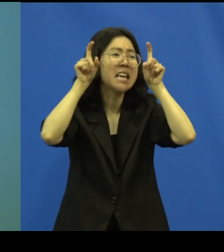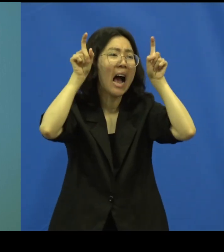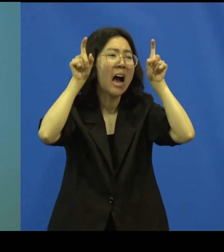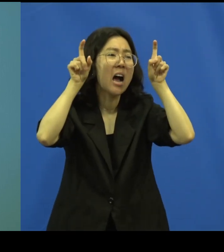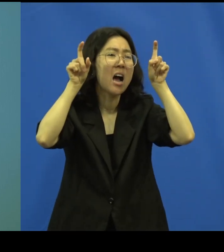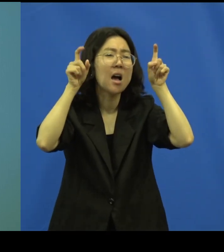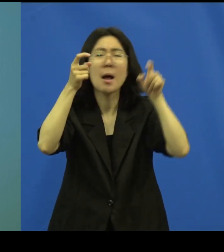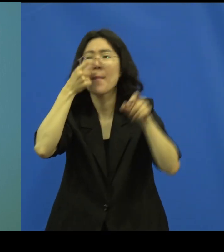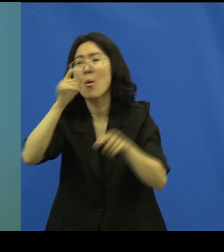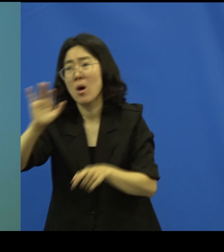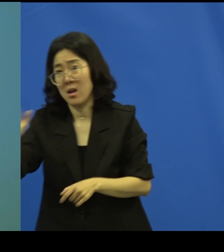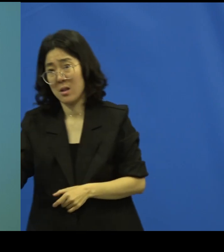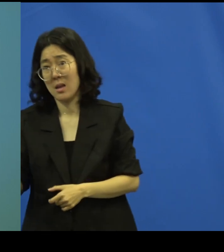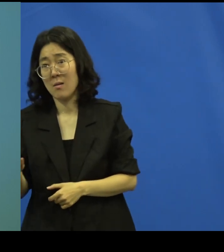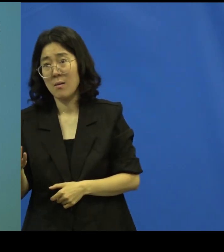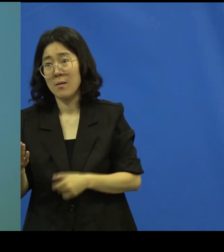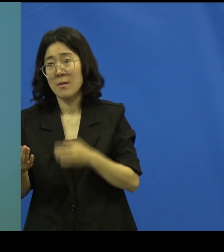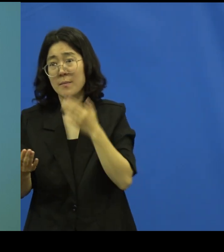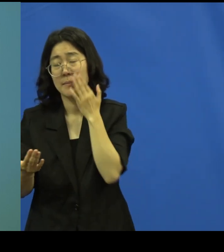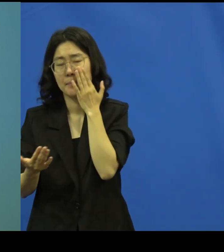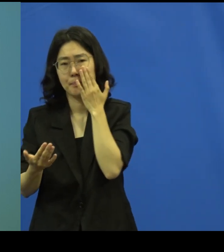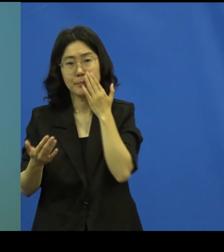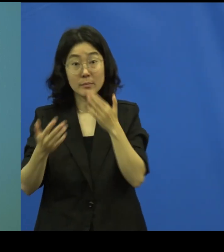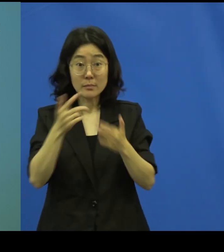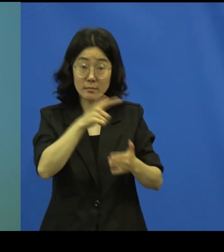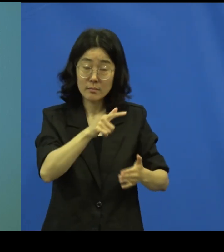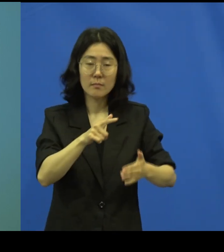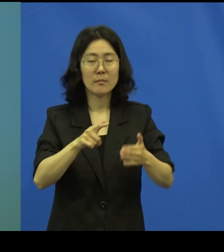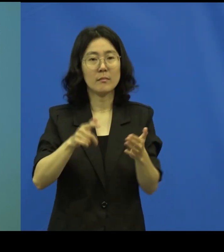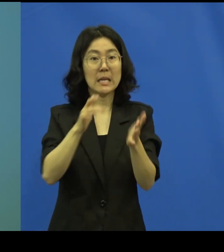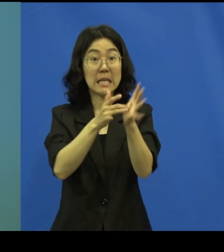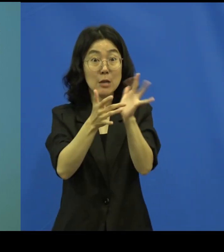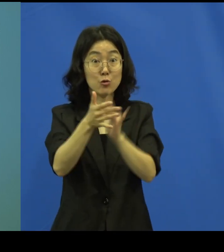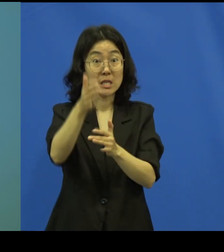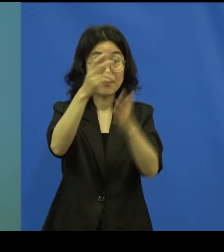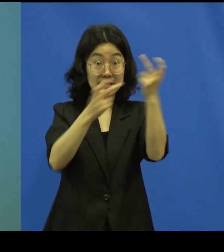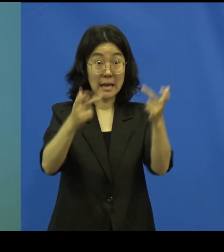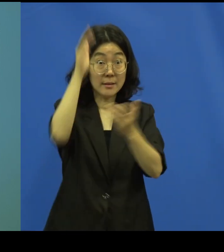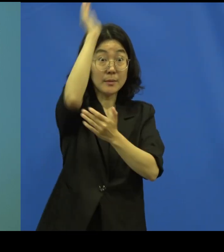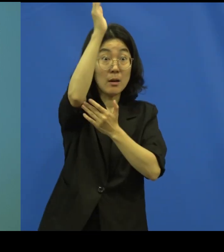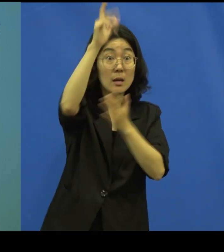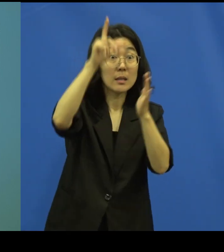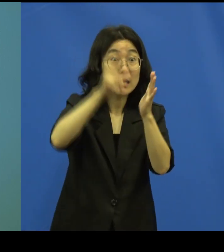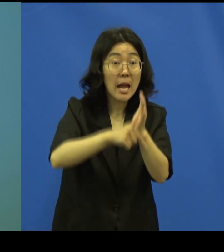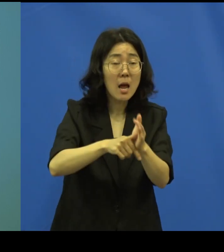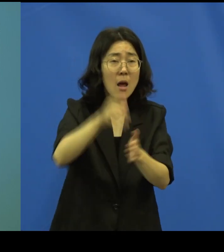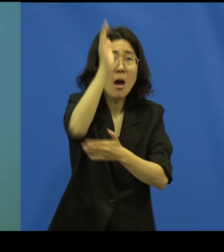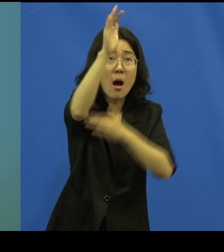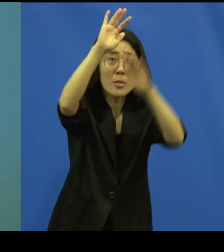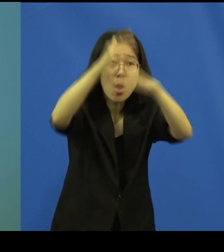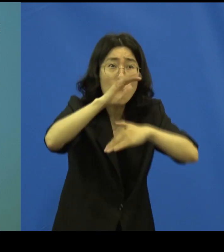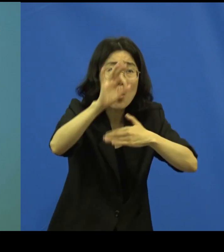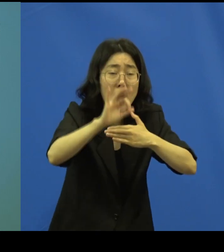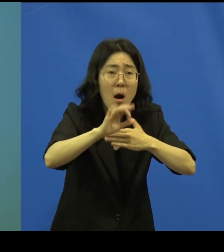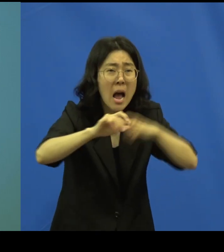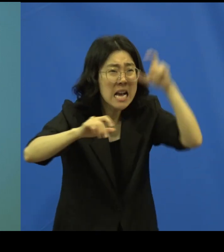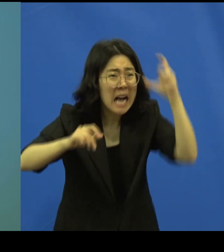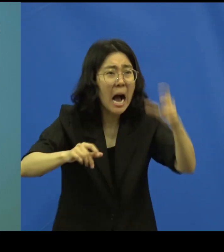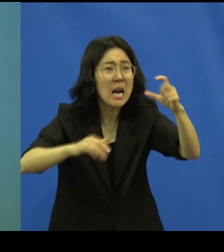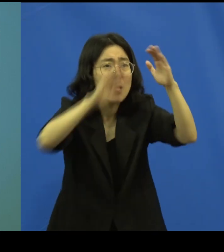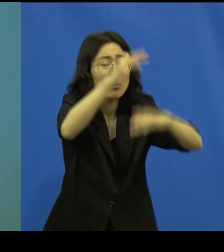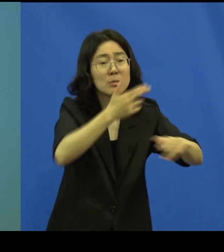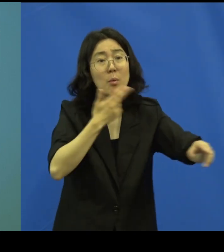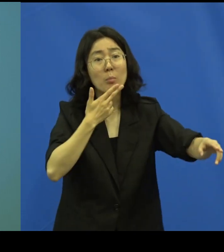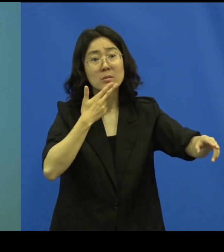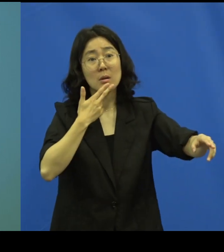산상수훈을 보십시오. 거기에는 강한 자의 이미지를 찾아볼 수가 없어요. 그래서 사자와